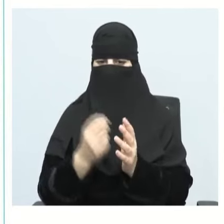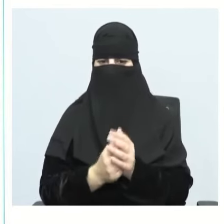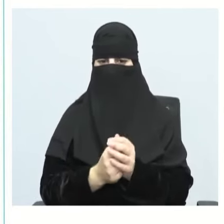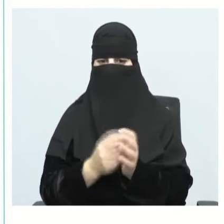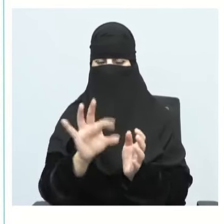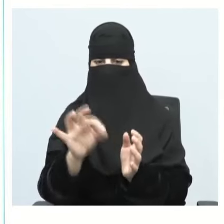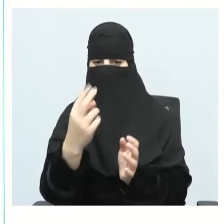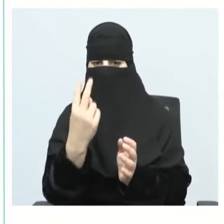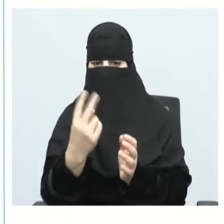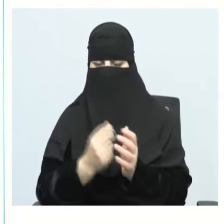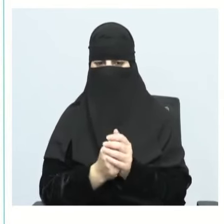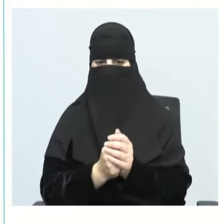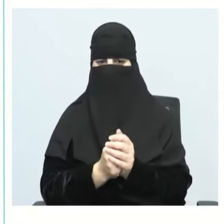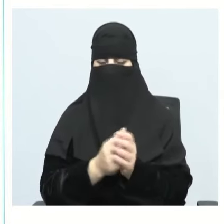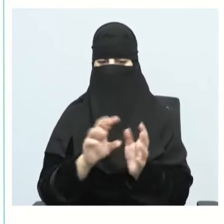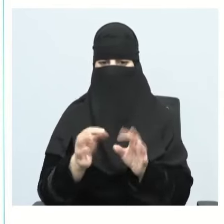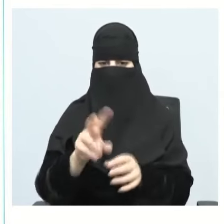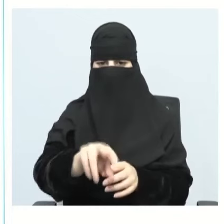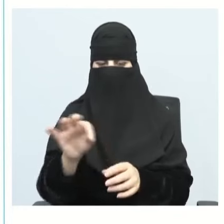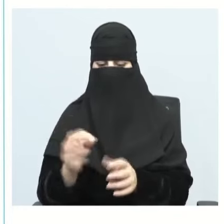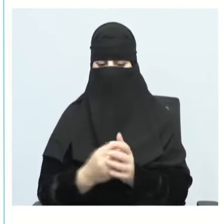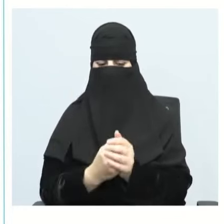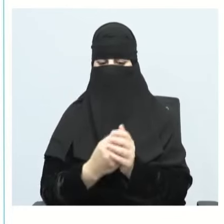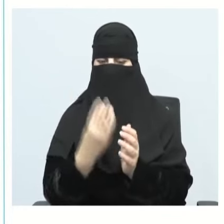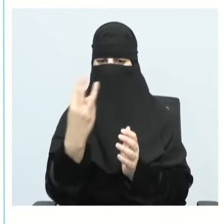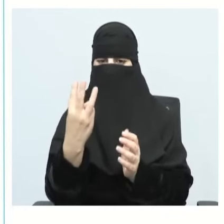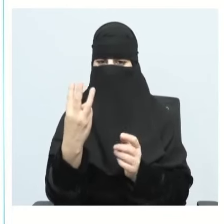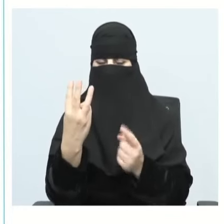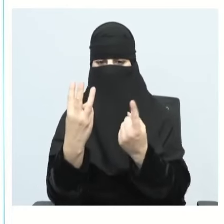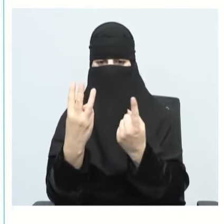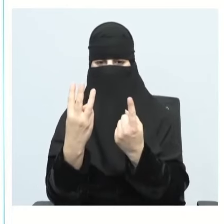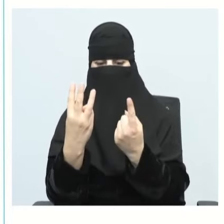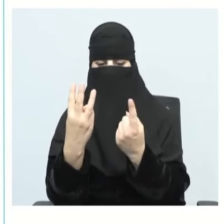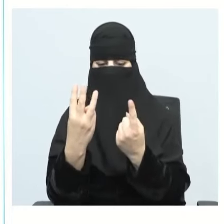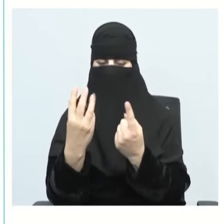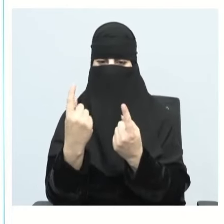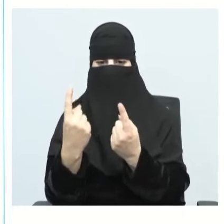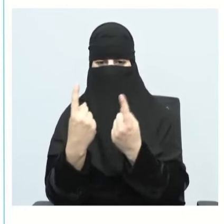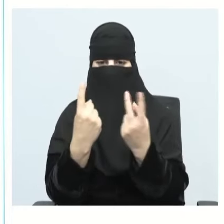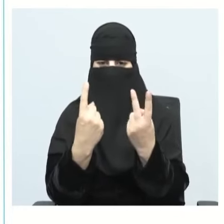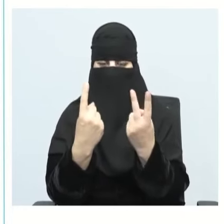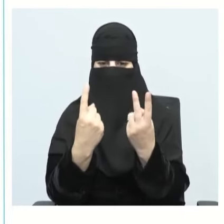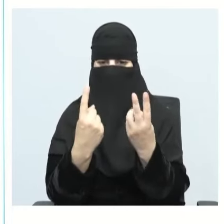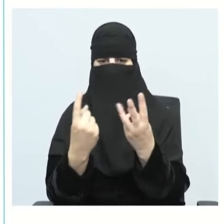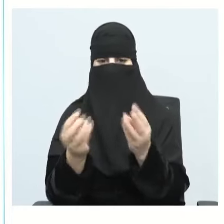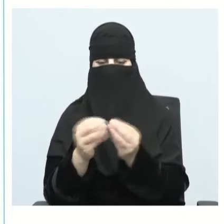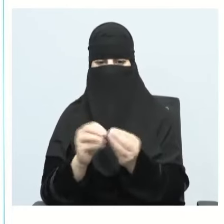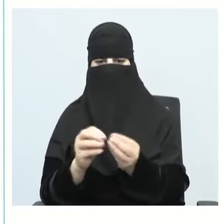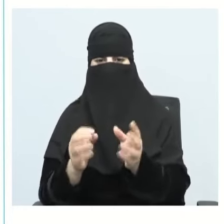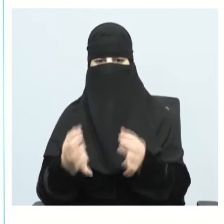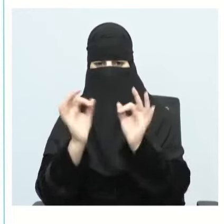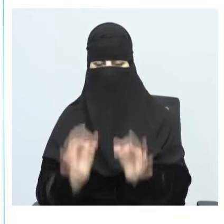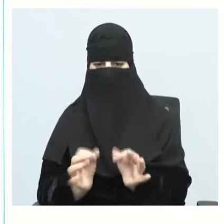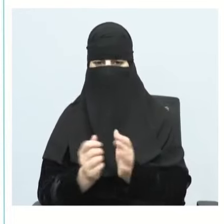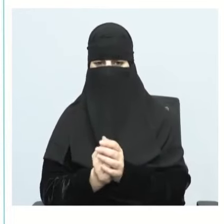مثلا واحد تختار مثلا رقم ثلاثه مع بعض هتختار الاربعه كلهم مهمه جدا